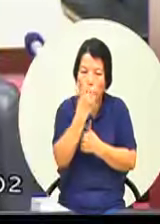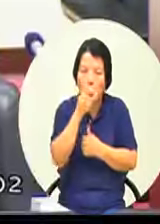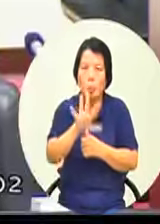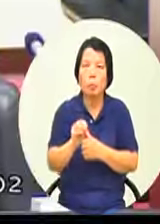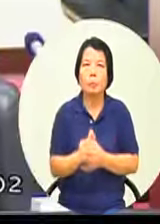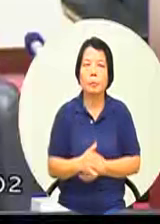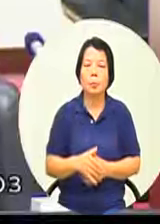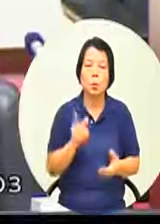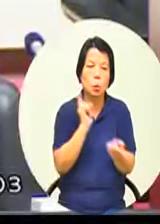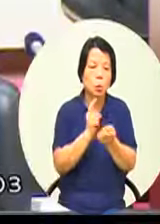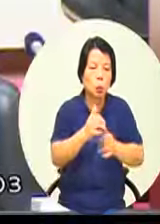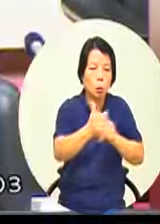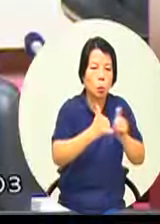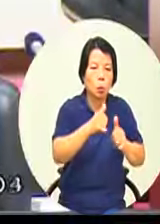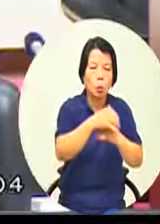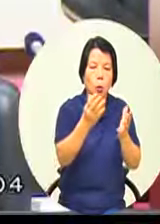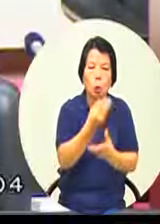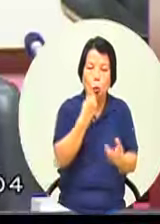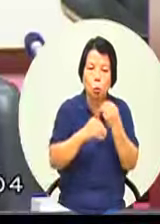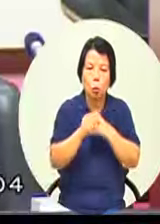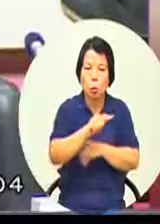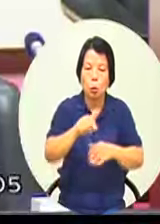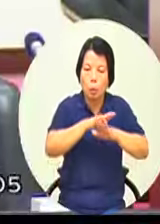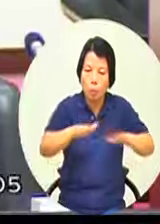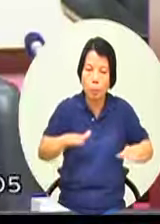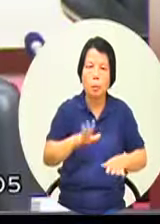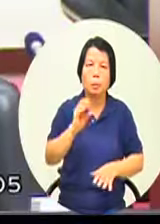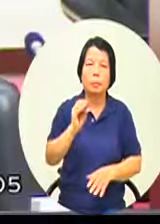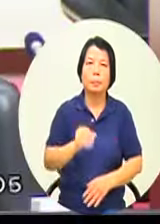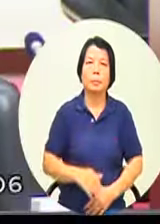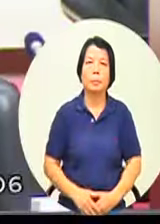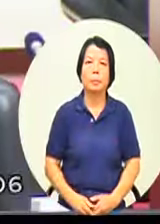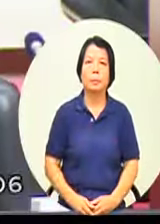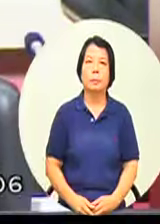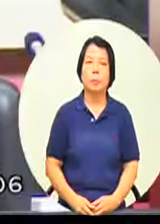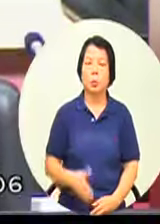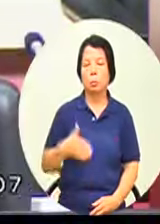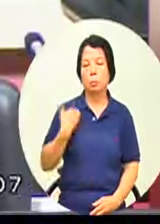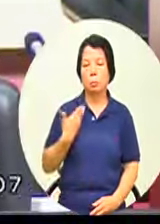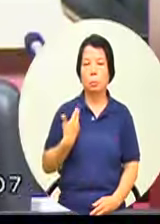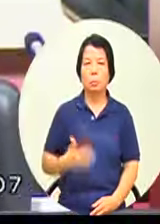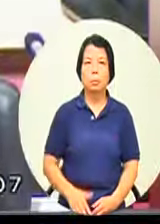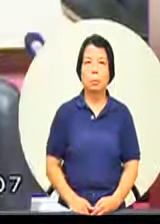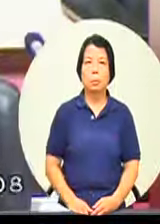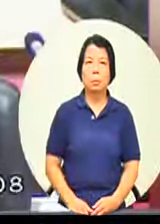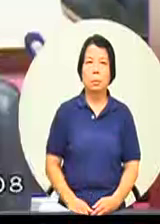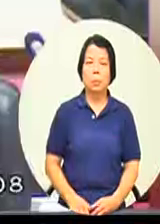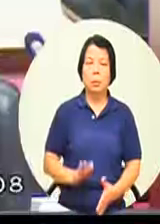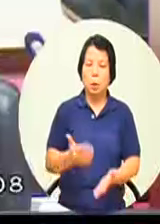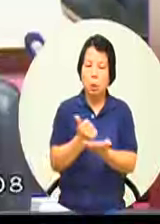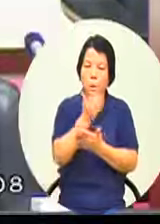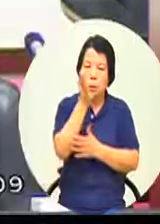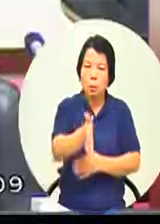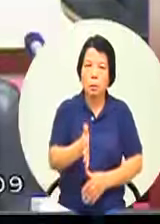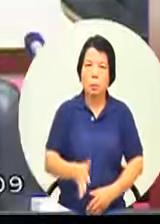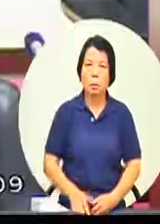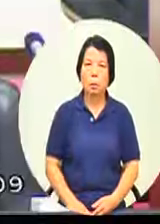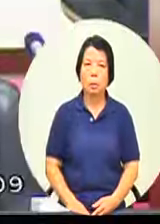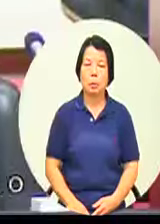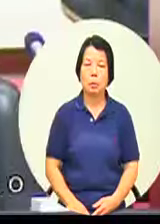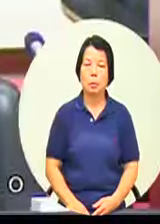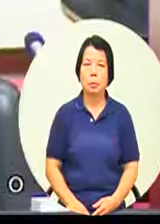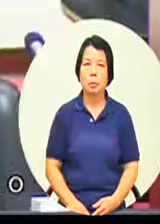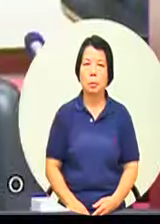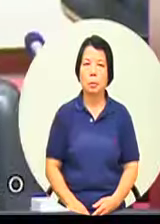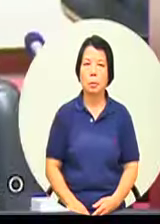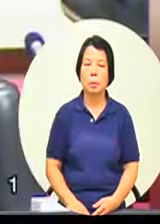全民的一个食的一个安全，我不知道。所以我今天请教我们的局长